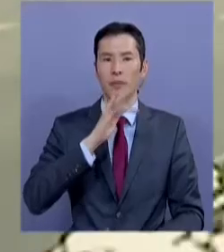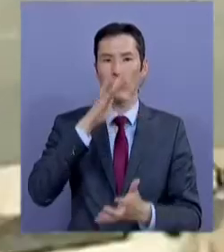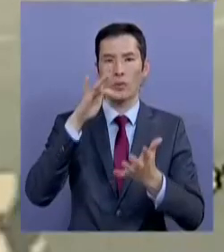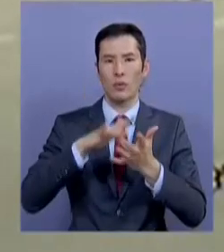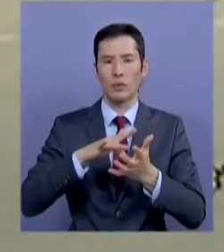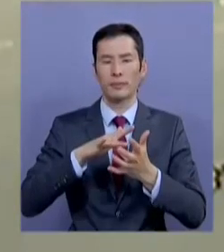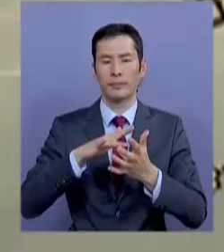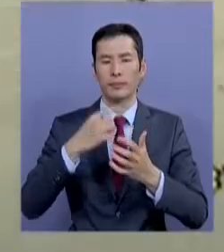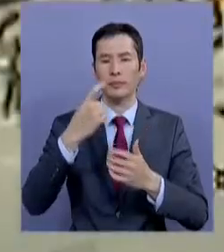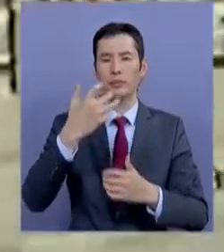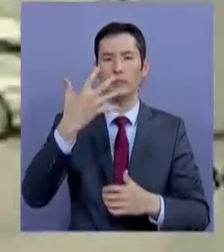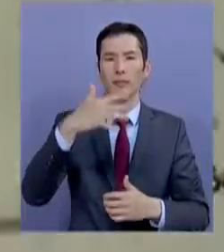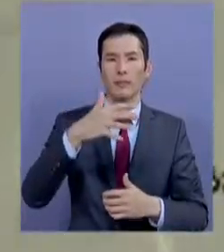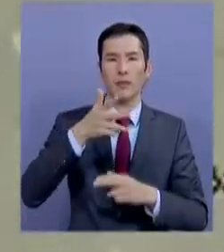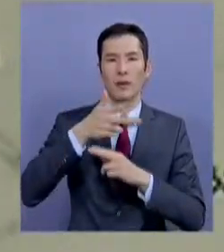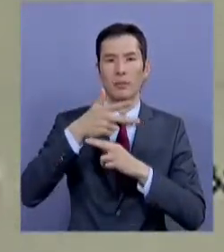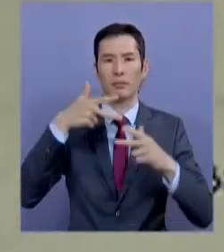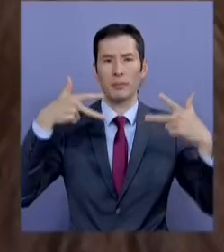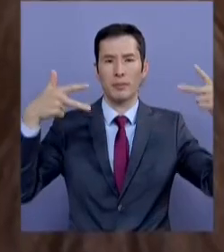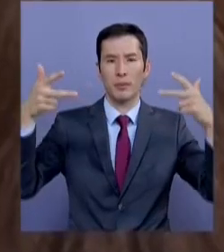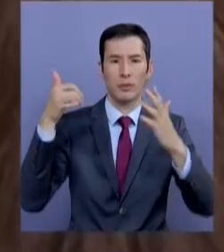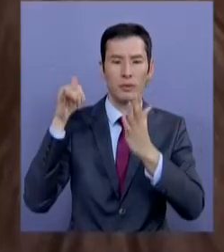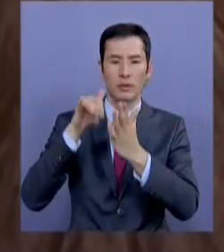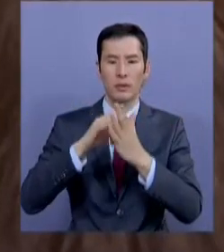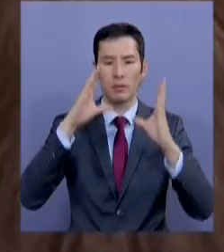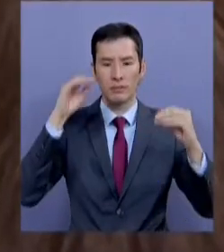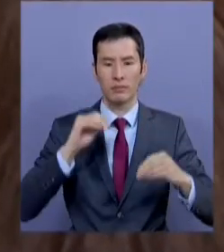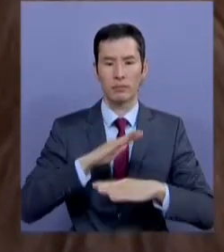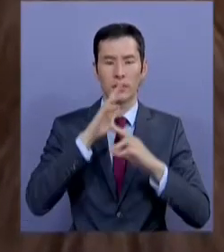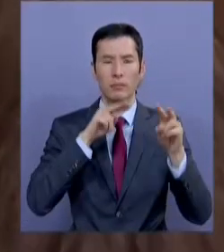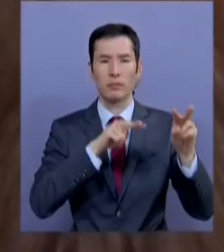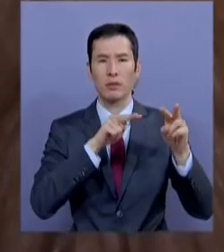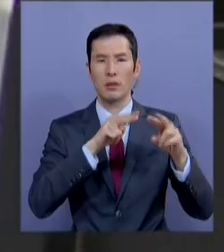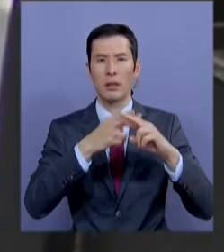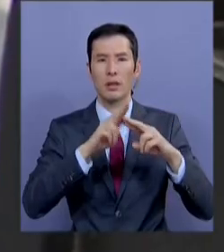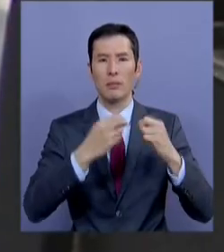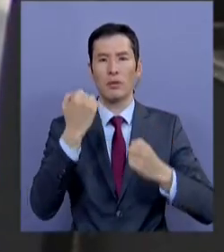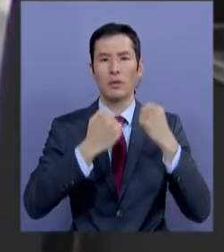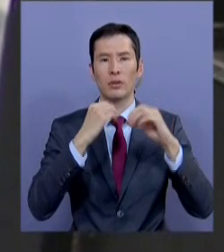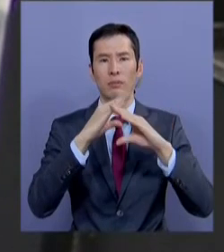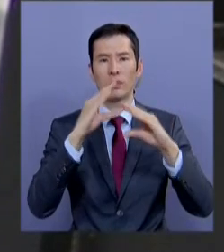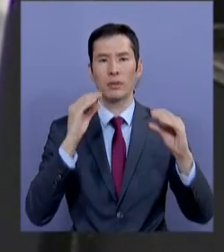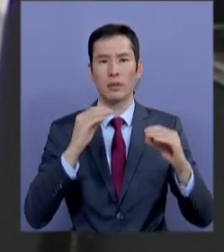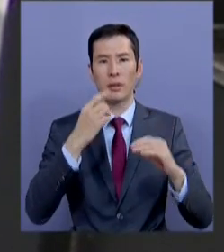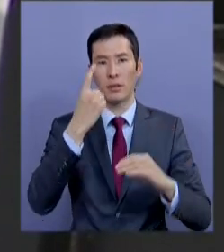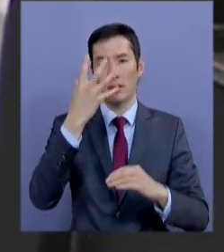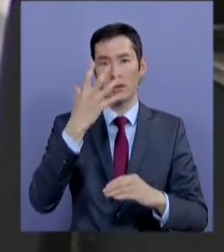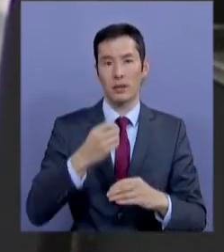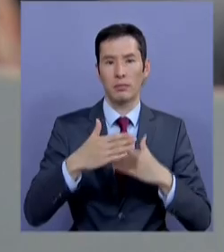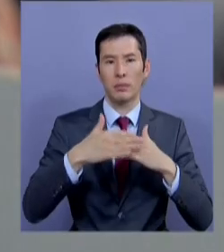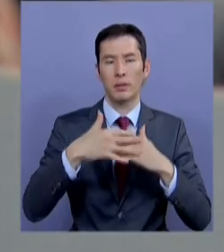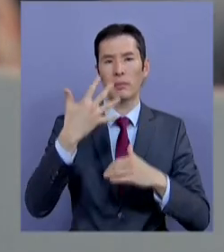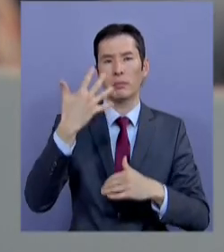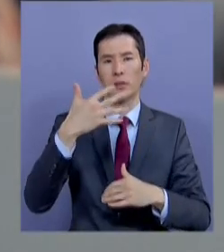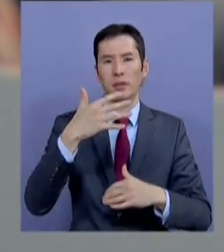қойылған 150-ден астам камера арқылы қауіпсіздікті қадағалай тәулік бойы көзімей кезек жететін инспектордың айтуынша, тек бір өзі күніне 50-ден астам